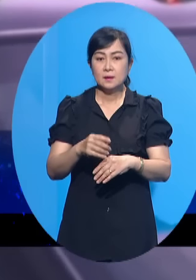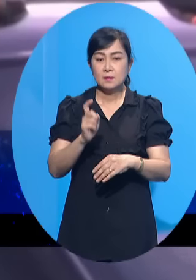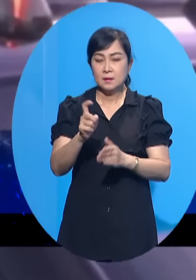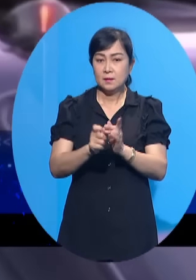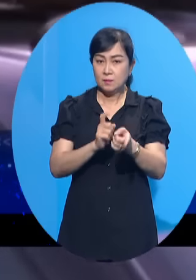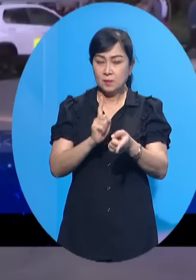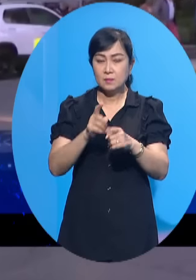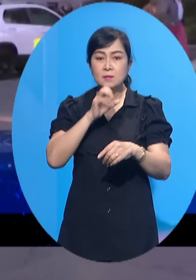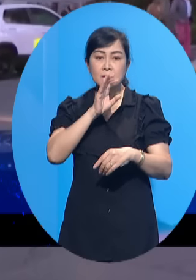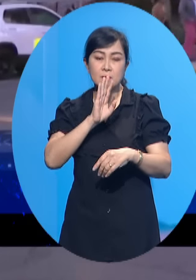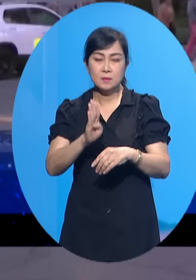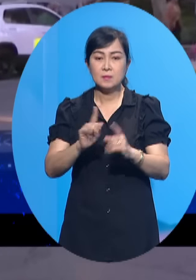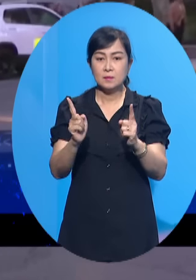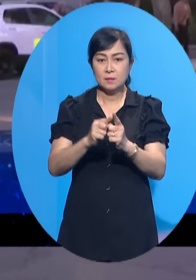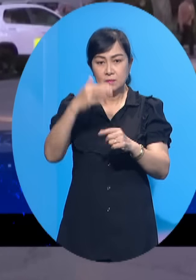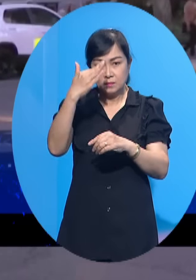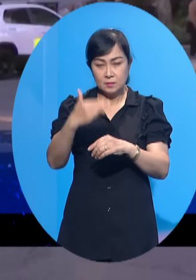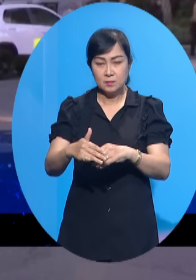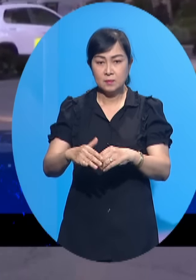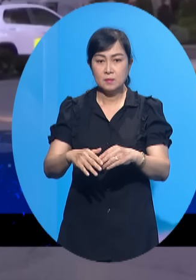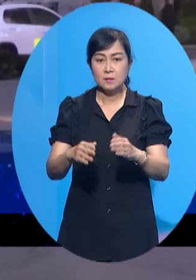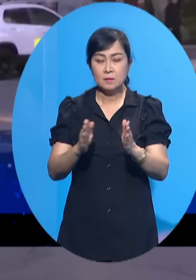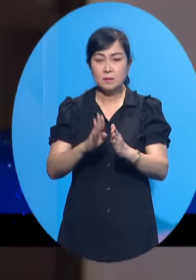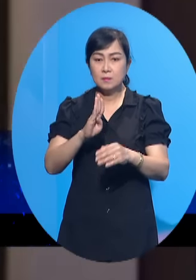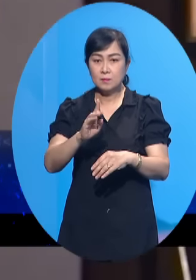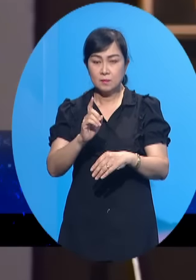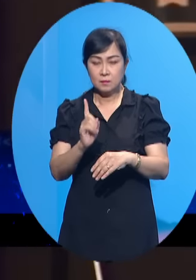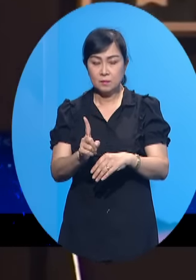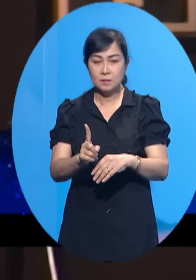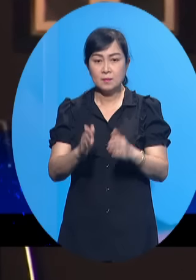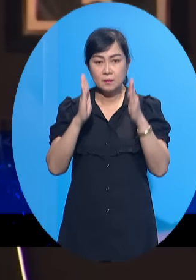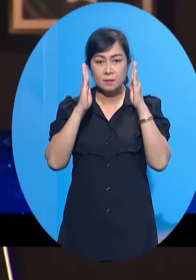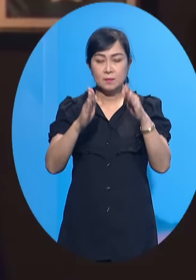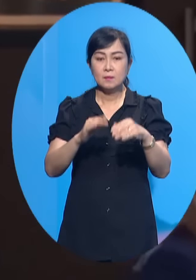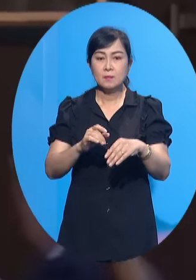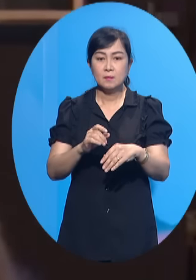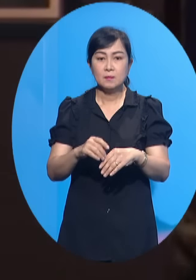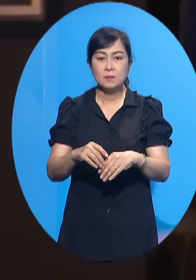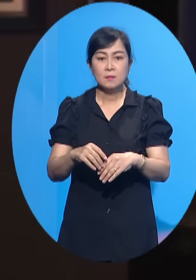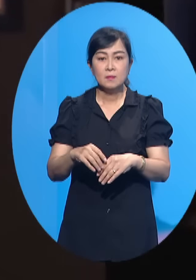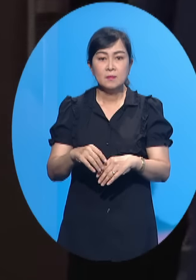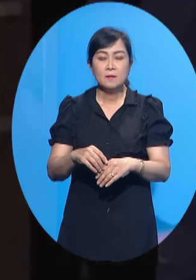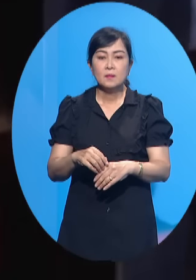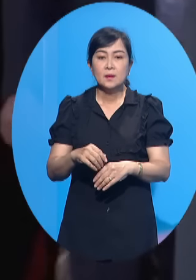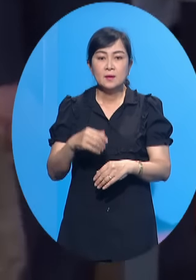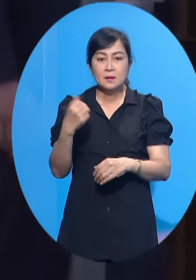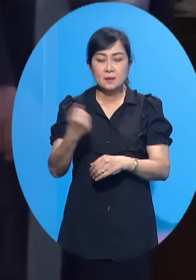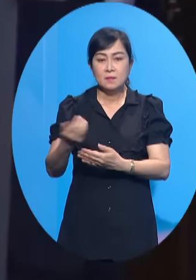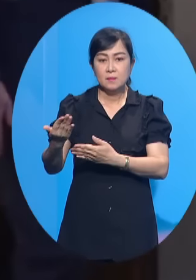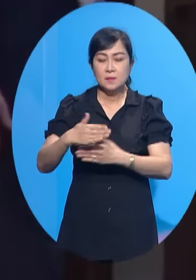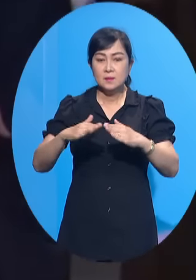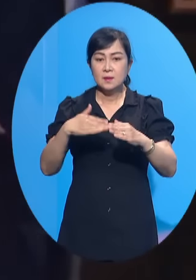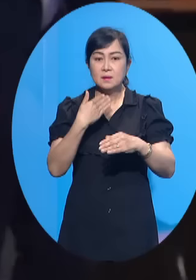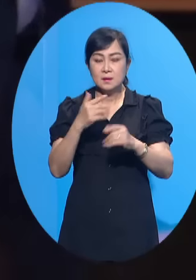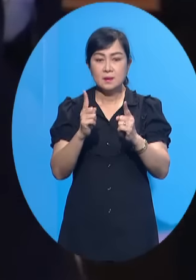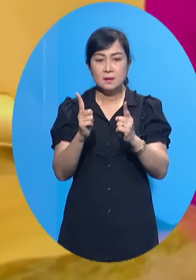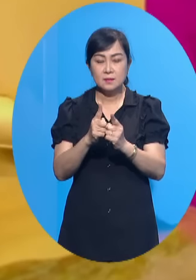9 tháng 11 thông báo cuộc gặp sẽ diễn ra tại phòng bầ dục bà melania trump phu nhân tổng thống đắc cử cũng đã được mời đến Nhà Trắng